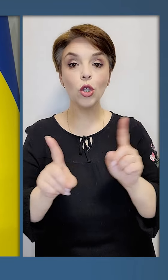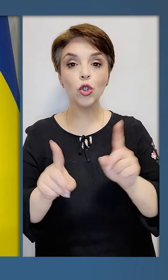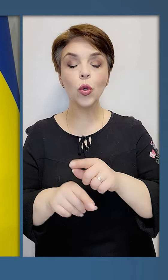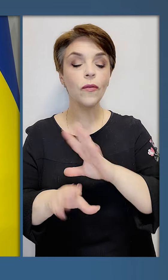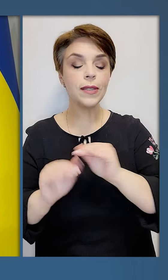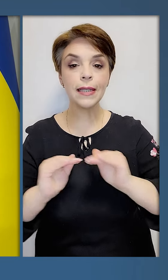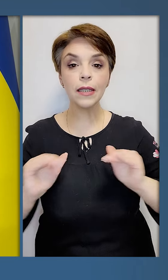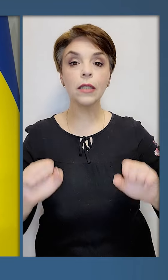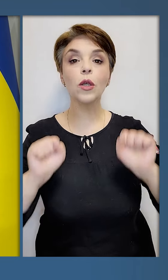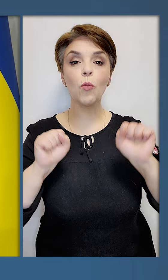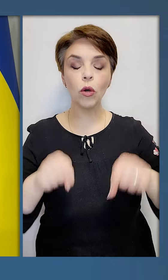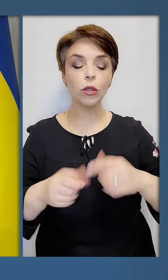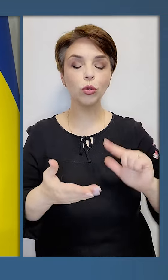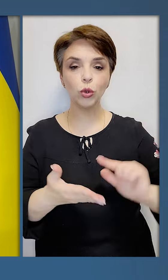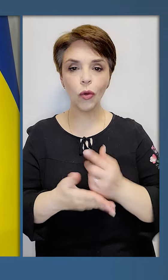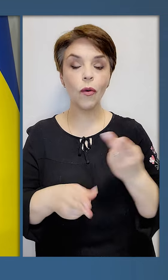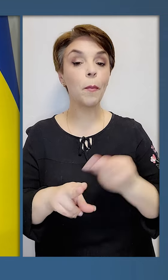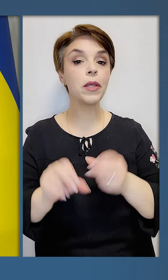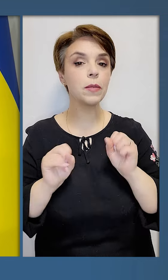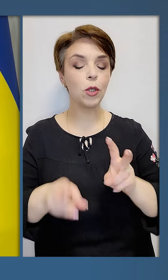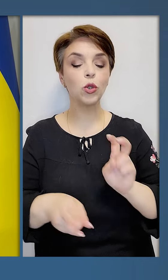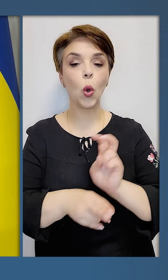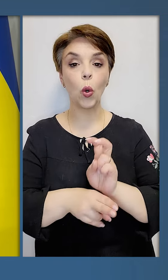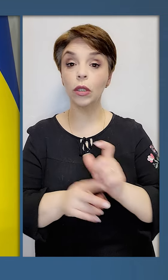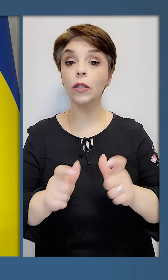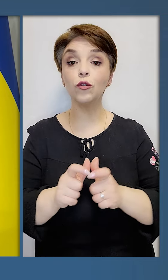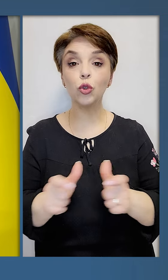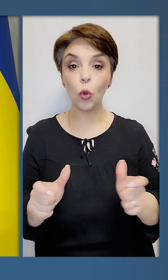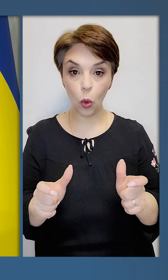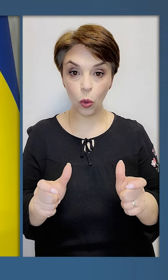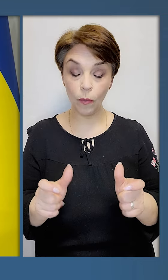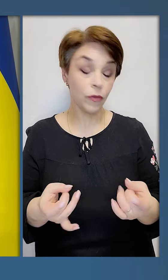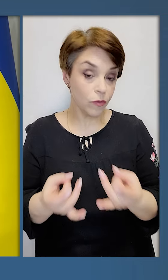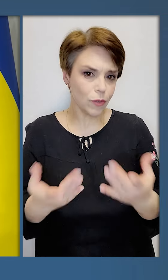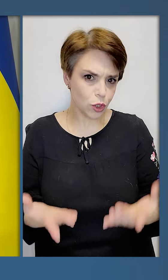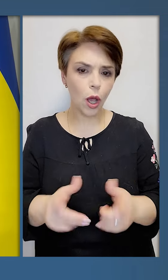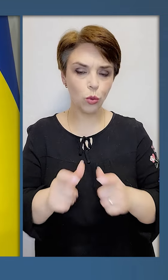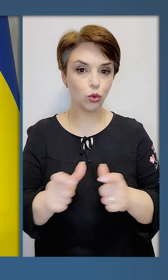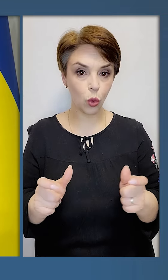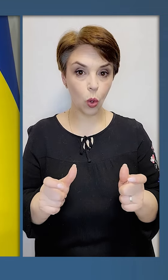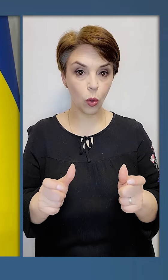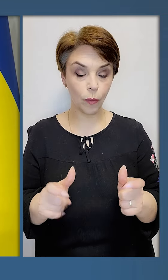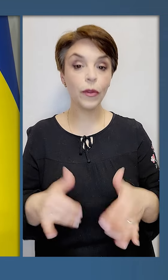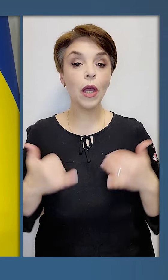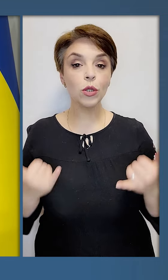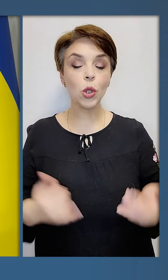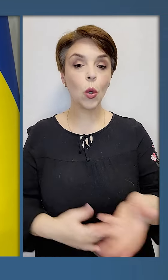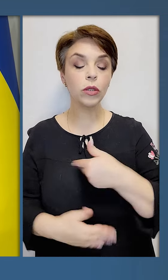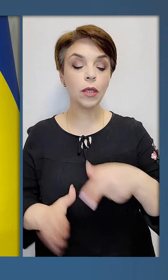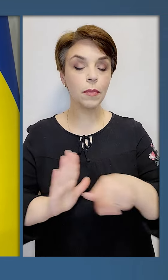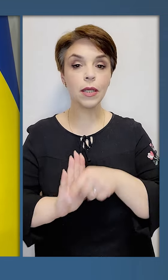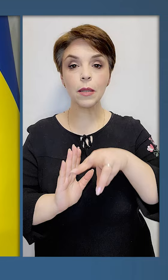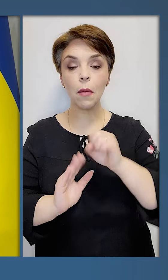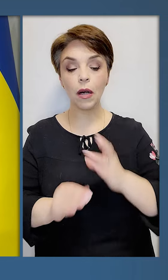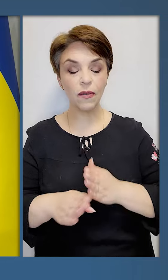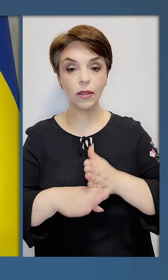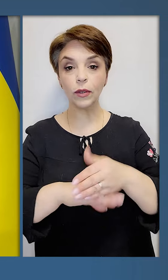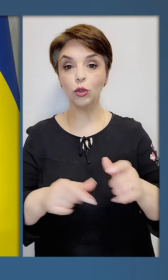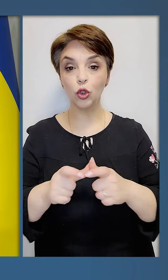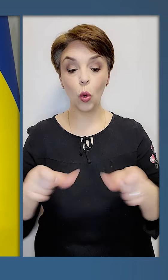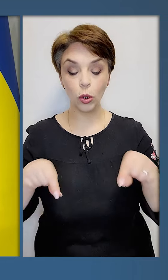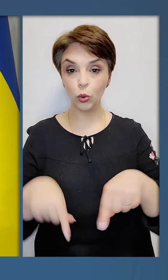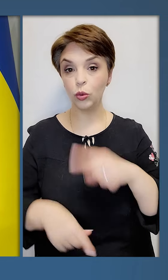всі діти могли знов безпечно ходити в школу, в звичайну школу. Сьогодні ми з Марком